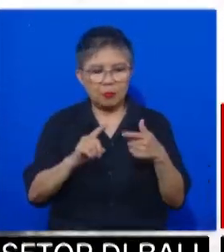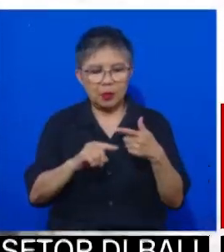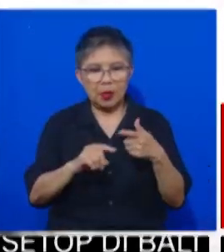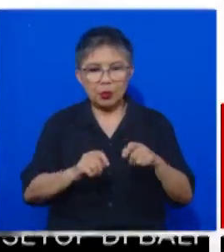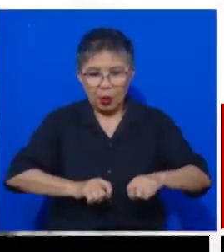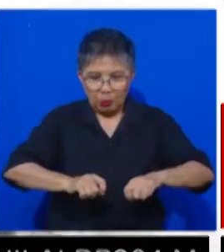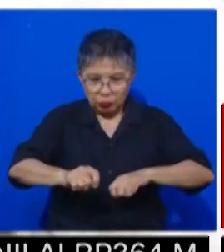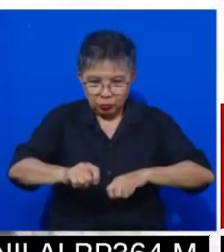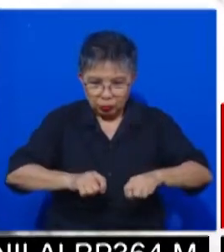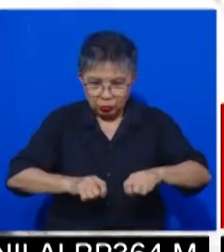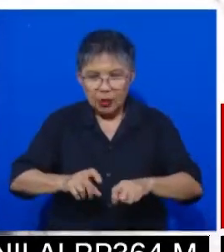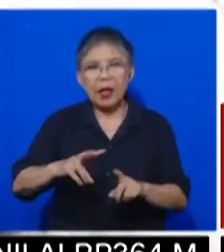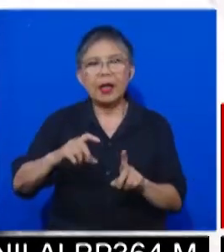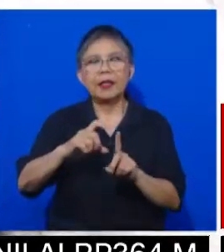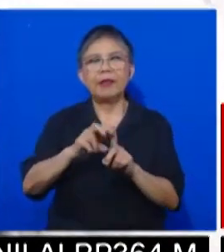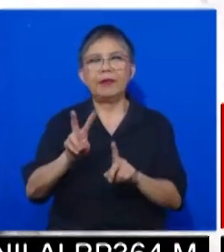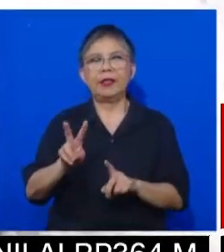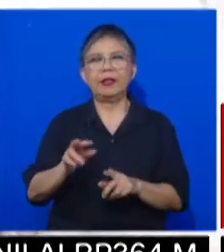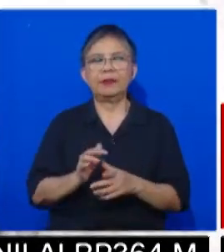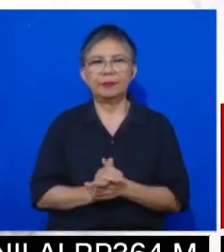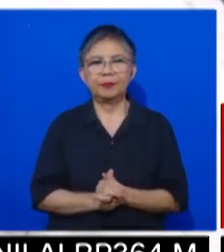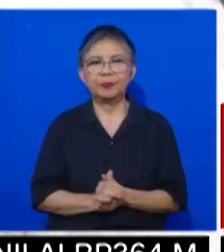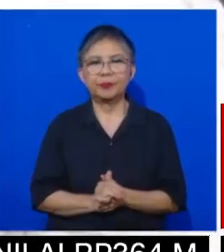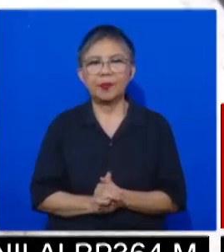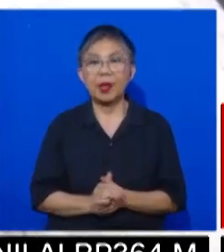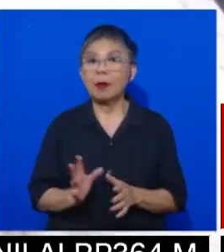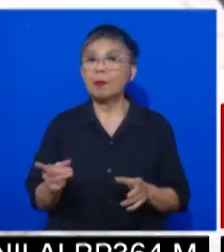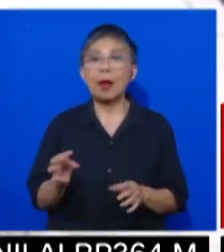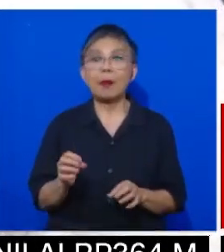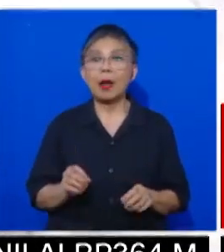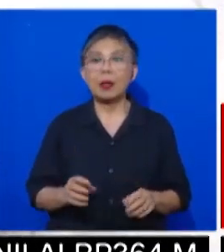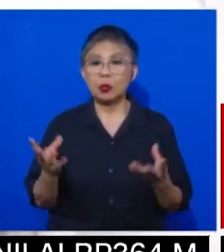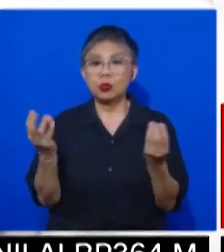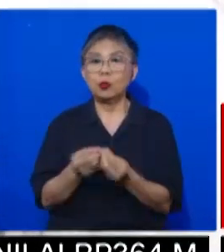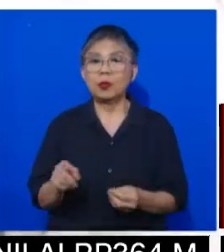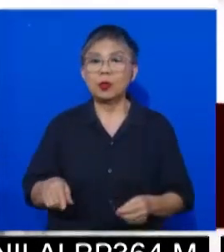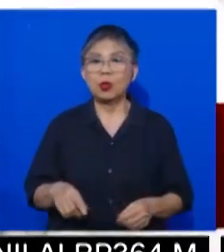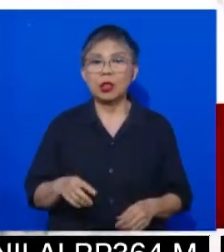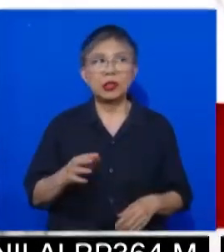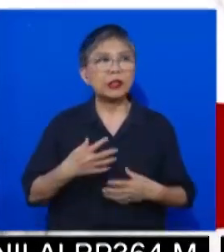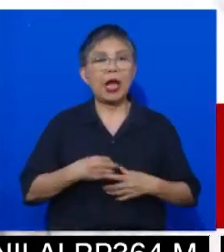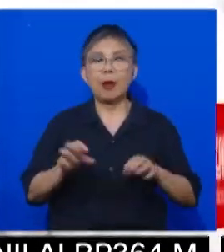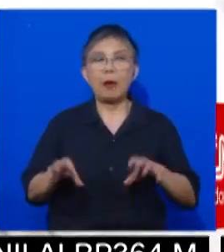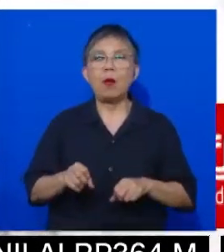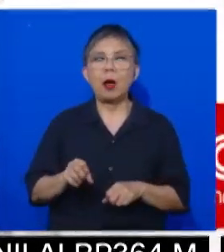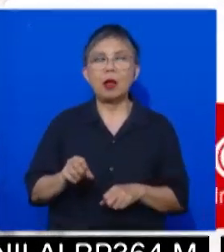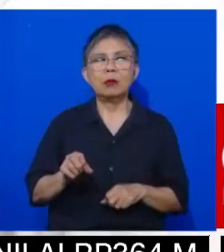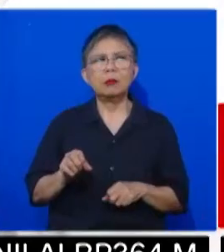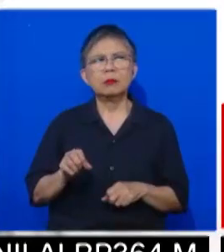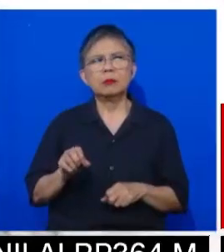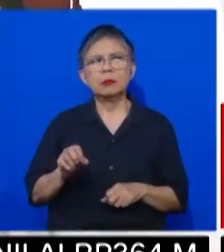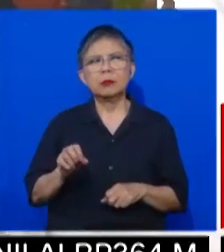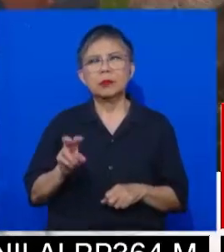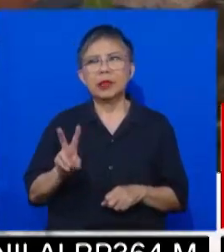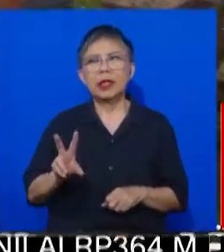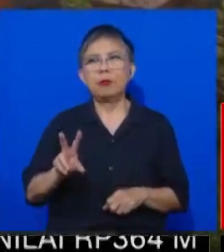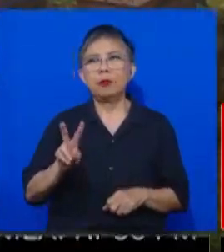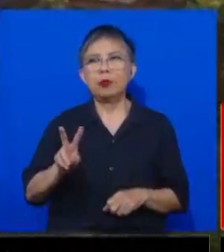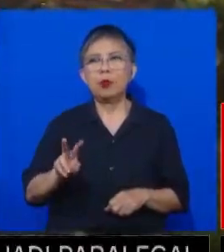ngetes DB. Ini bawa berapa speaker Pak tadi? Lo 3-2 speaker.